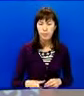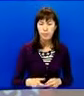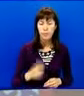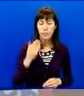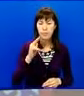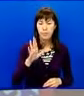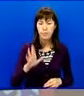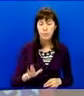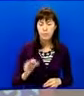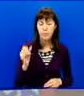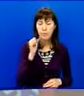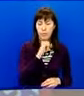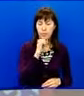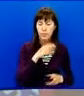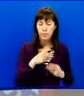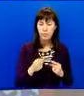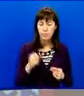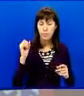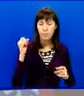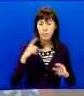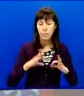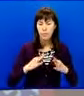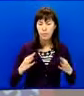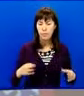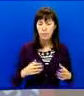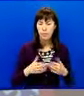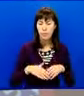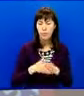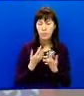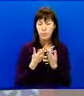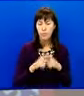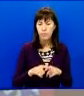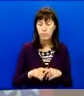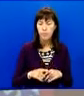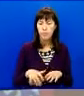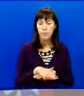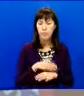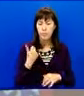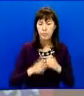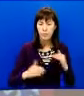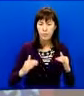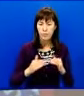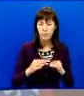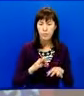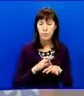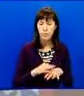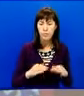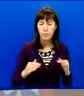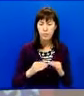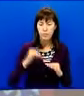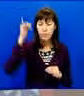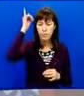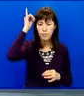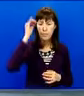их квартиры и похищали деньги, золотые изделия и бытовую технику. А из подворья частных домов уводили домашнюю скотину.